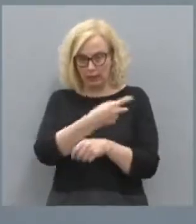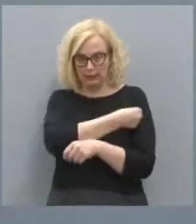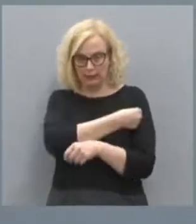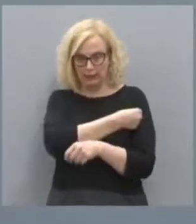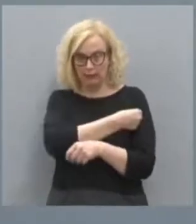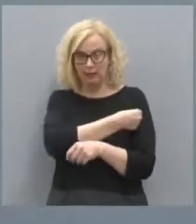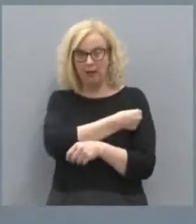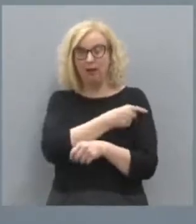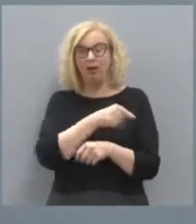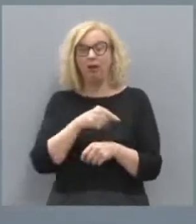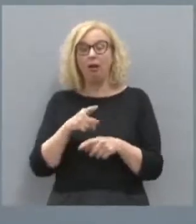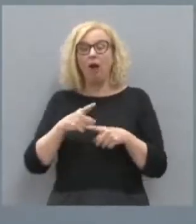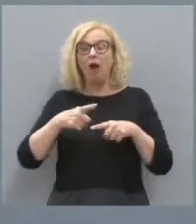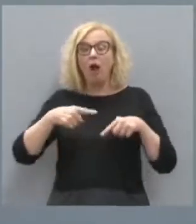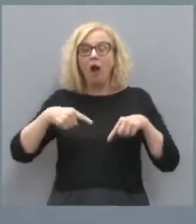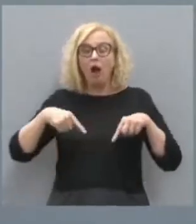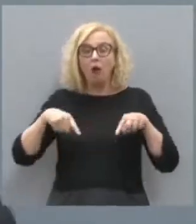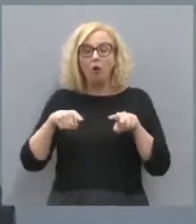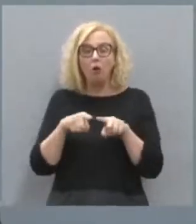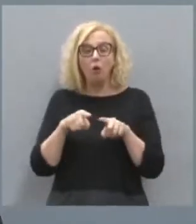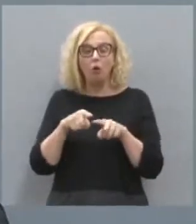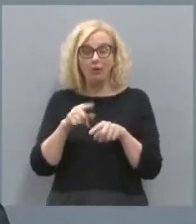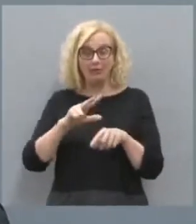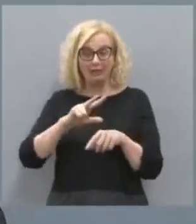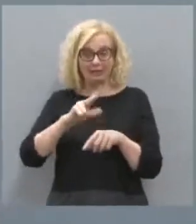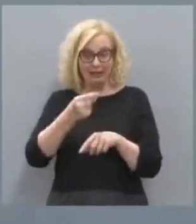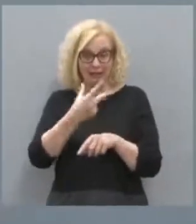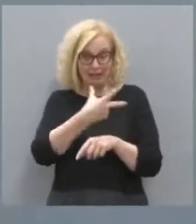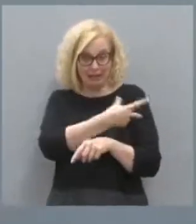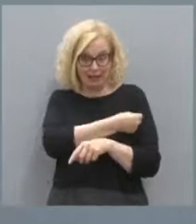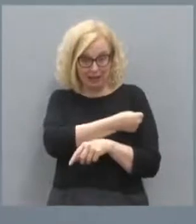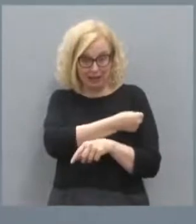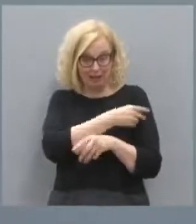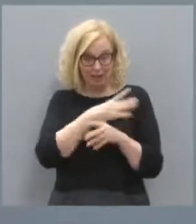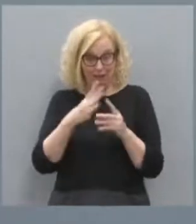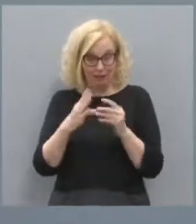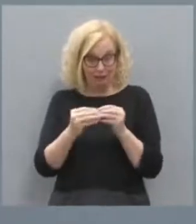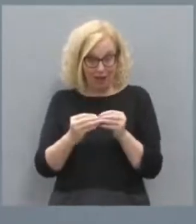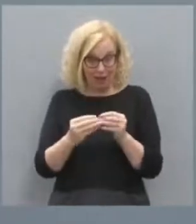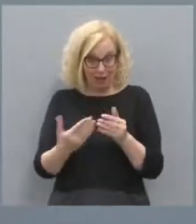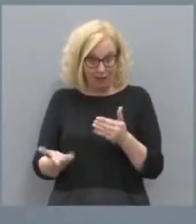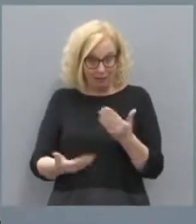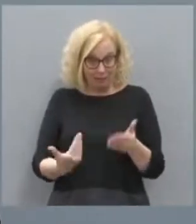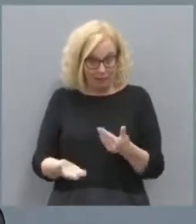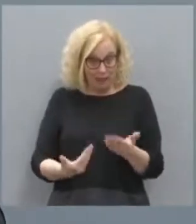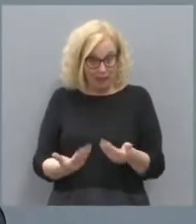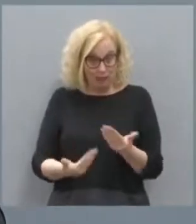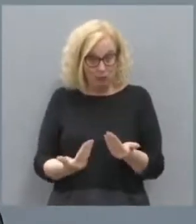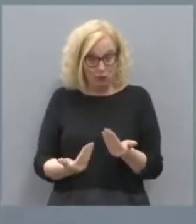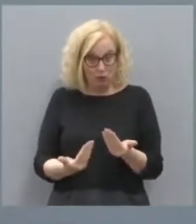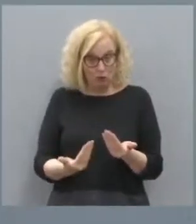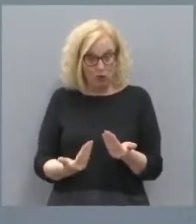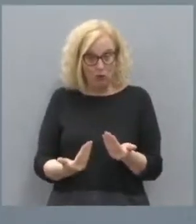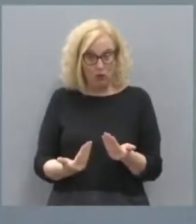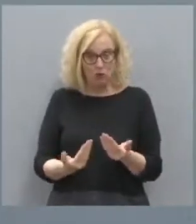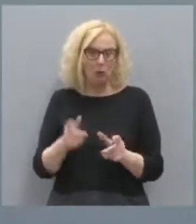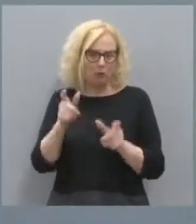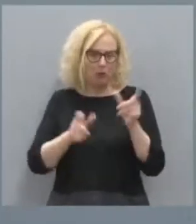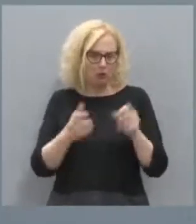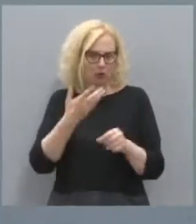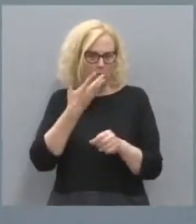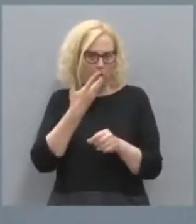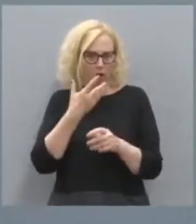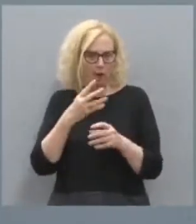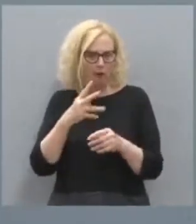riusciamo a fare le terze dosi ai nostri cittadini che intendono fare le terze dosi e ci